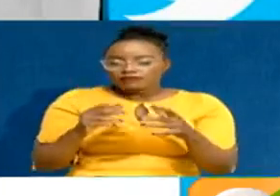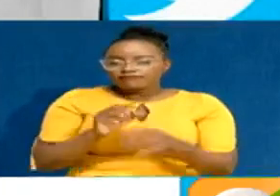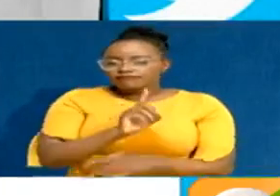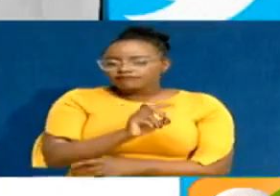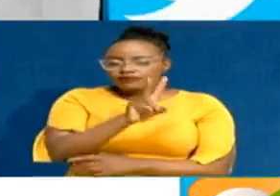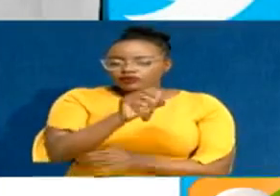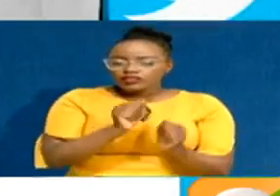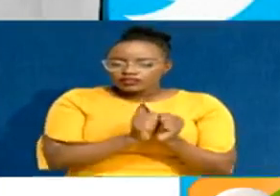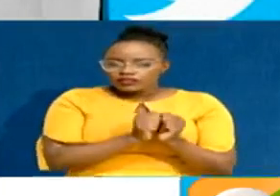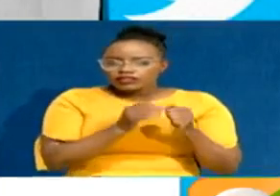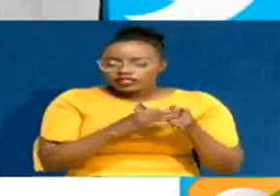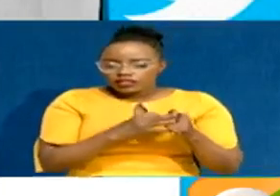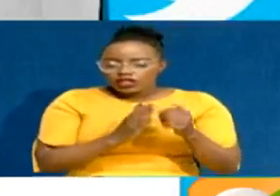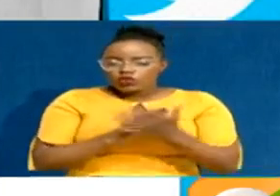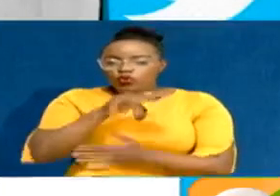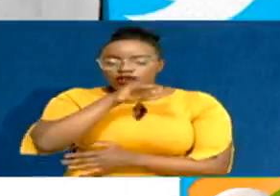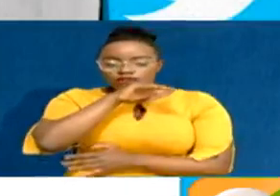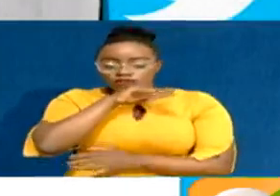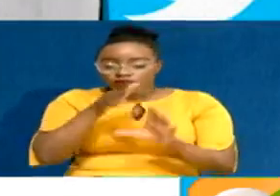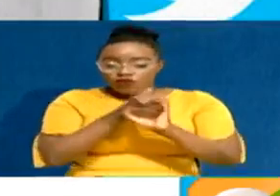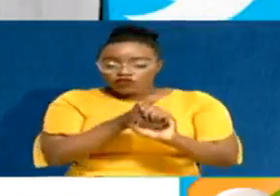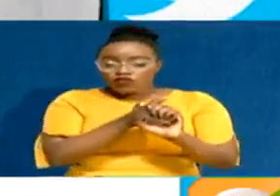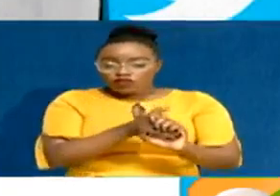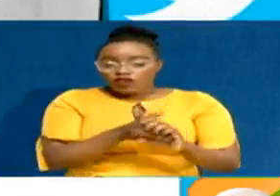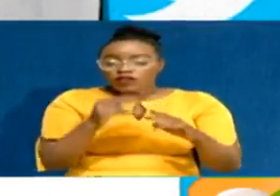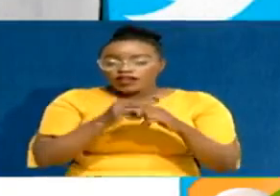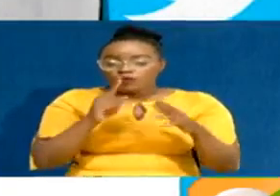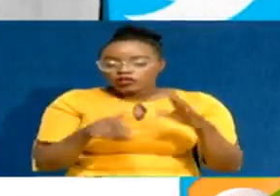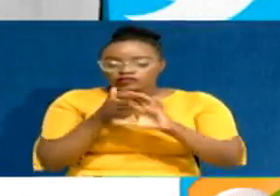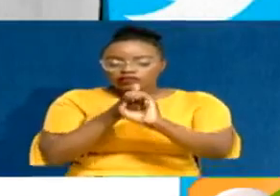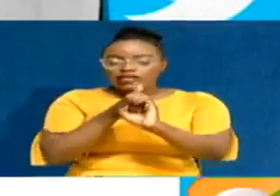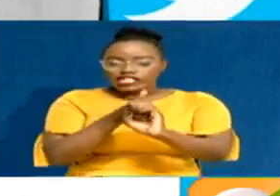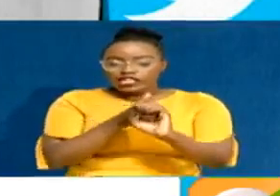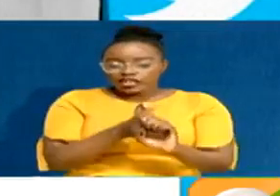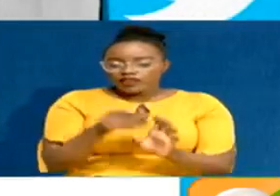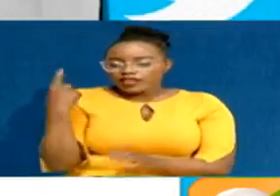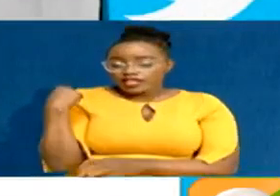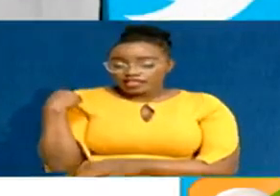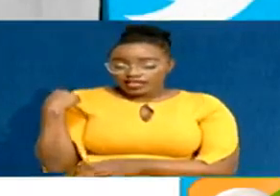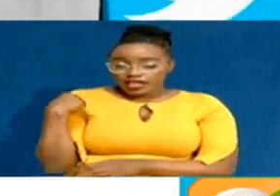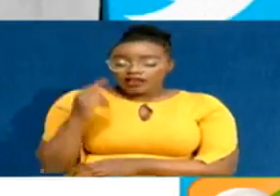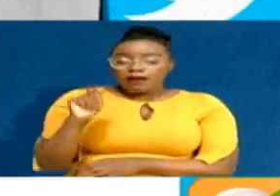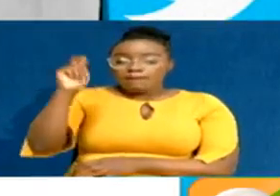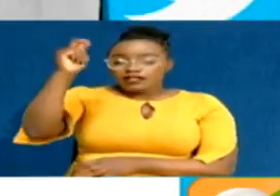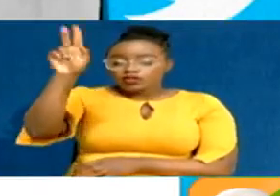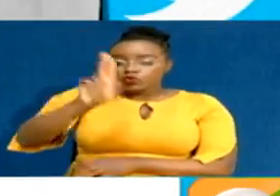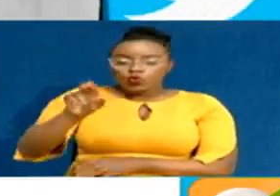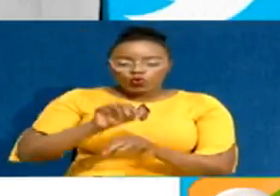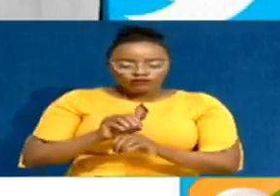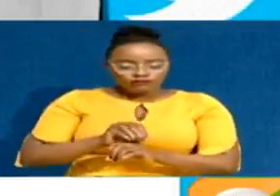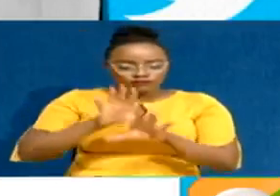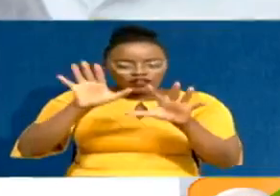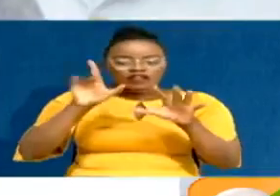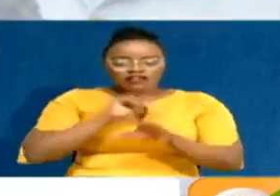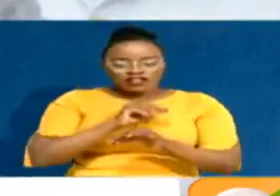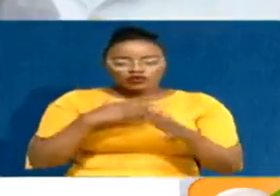mwaka 2018 na kinara wa ODM maarufu handshake. Hapo jana rais akiweka bayana